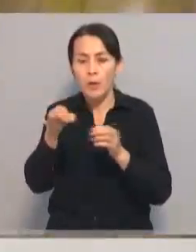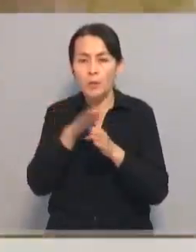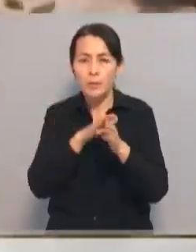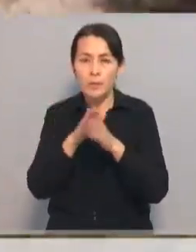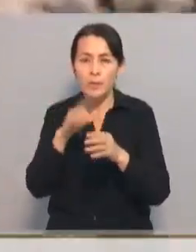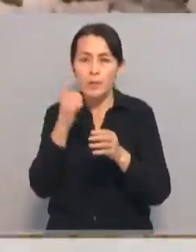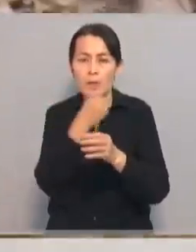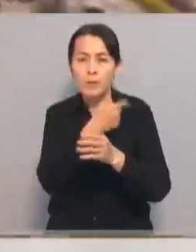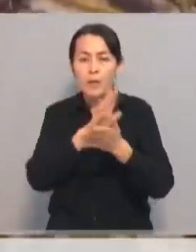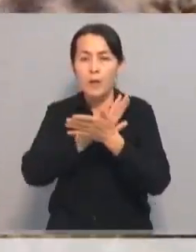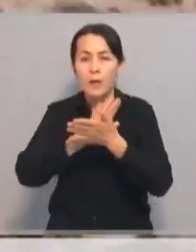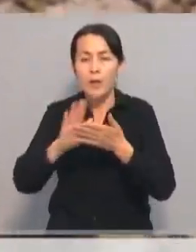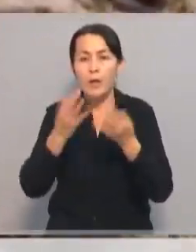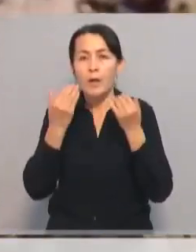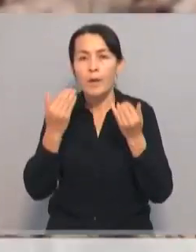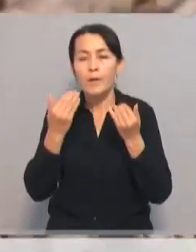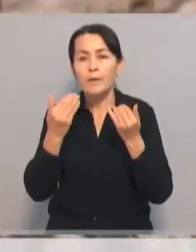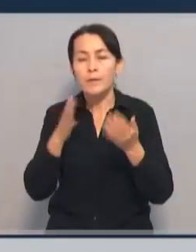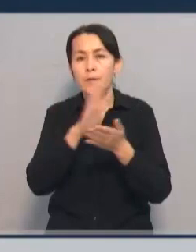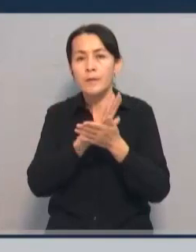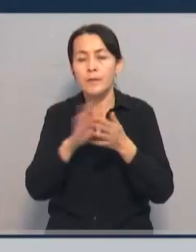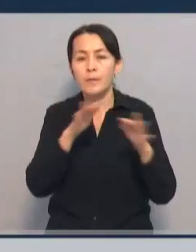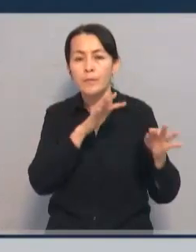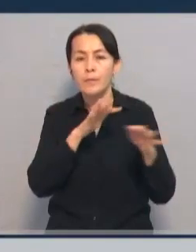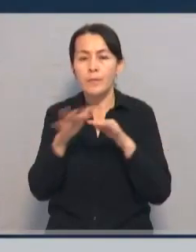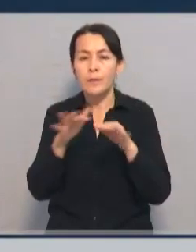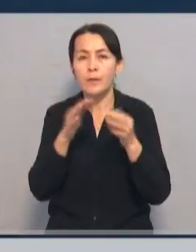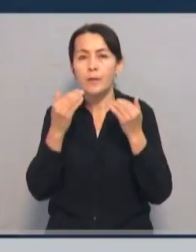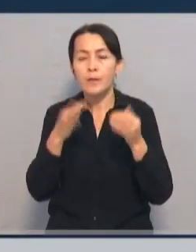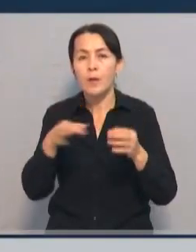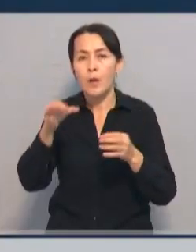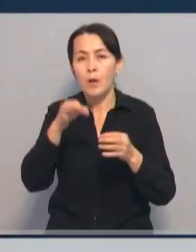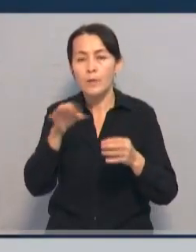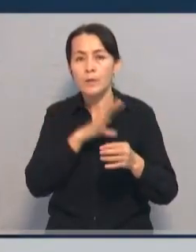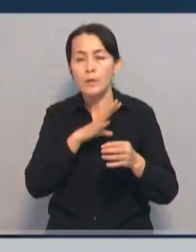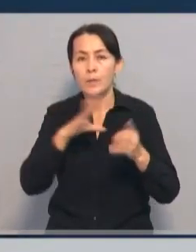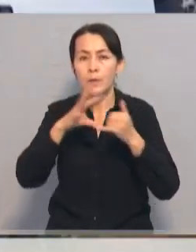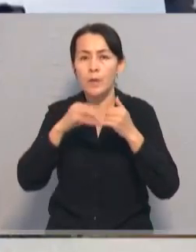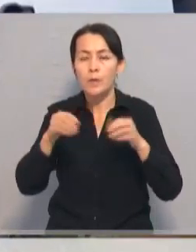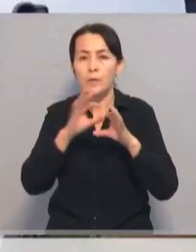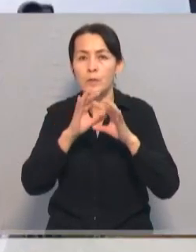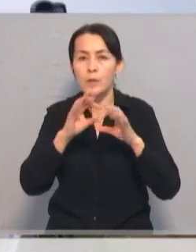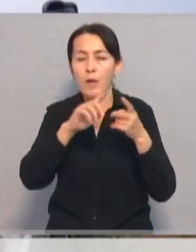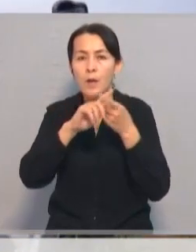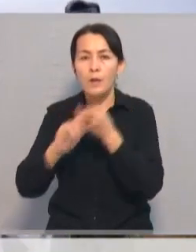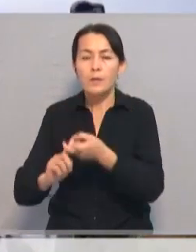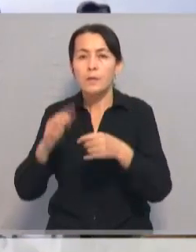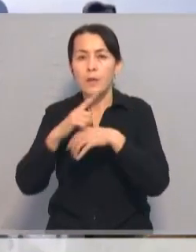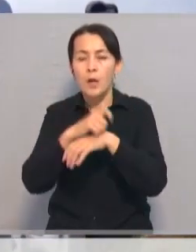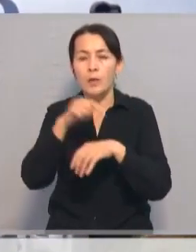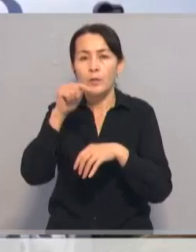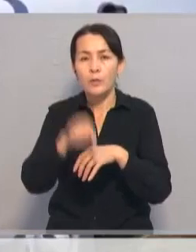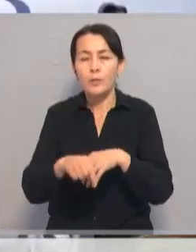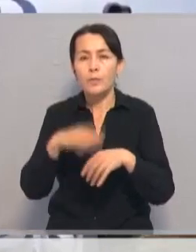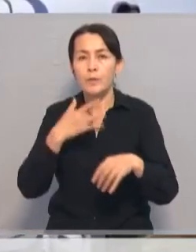проводятся химобработки и фитосанитарные мероприятия. В области выявлены участки распространения марокканской саранчи, в том